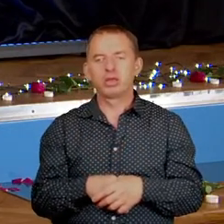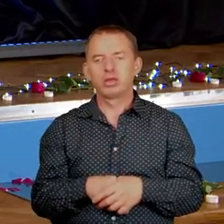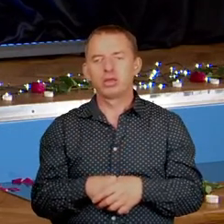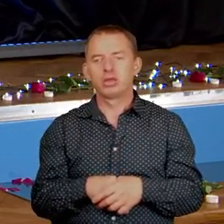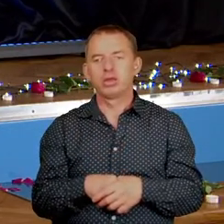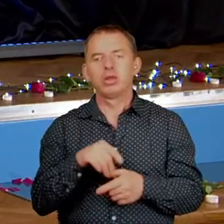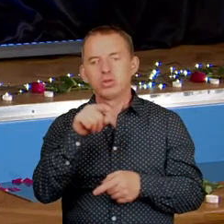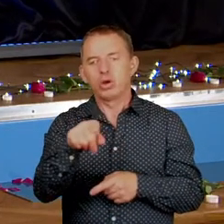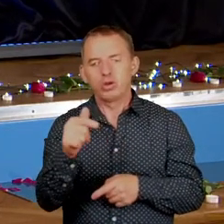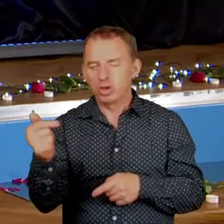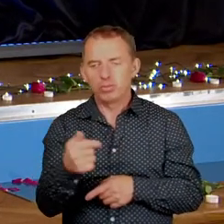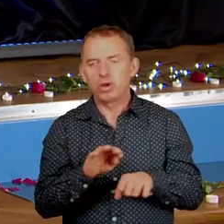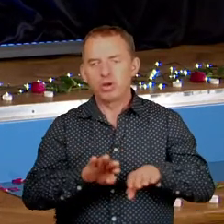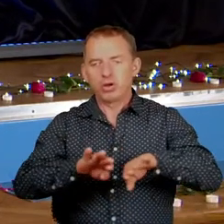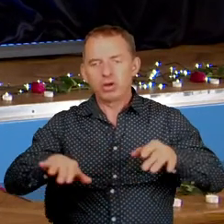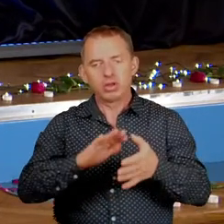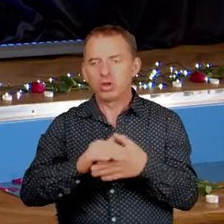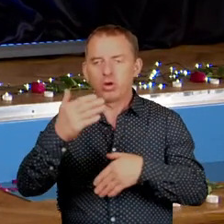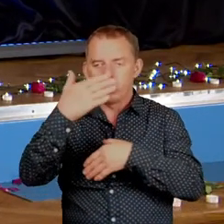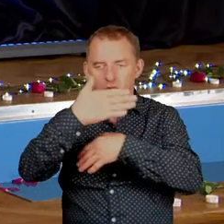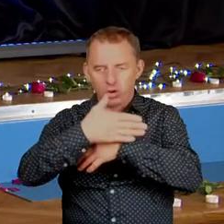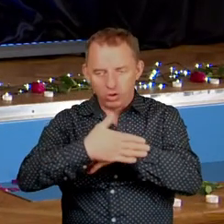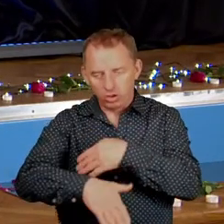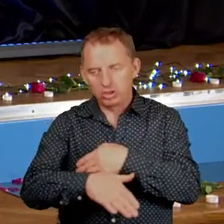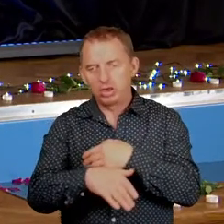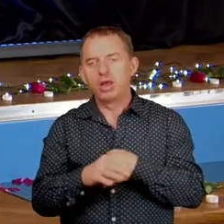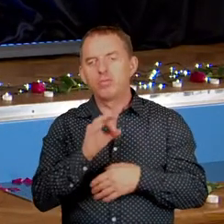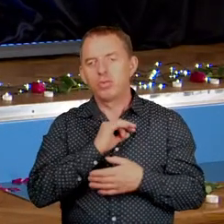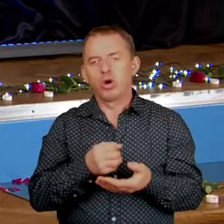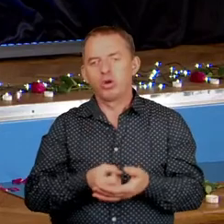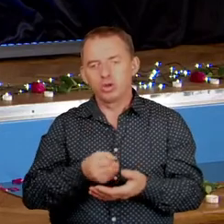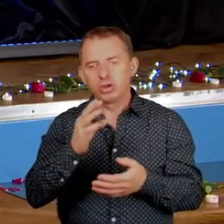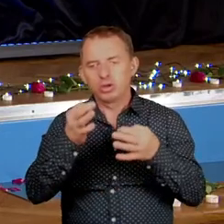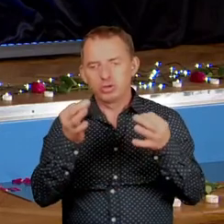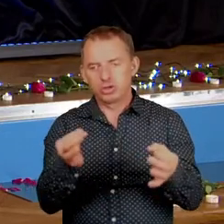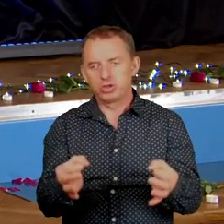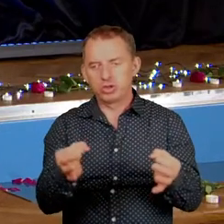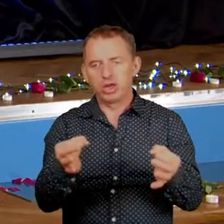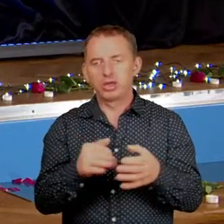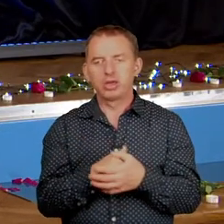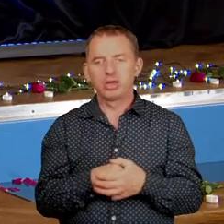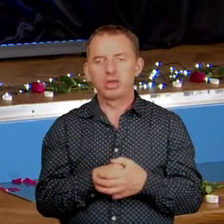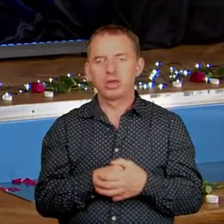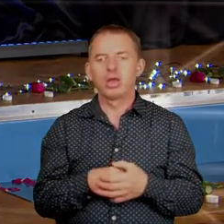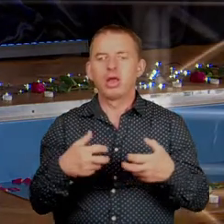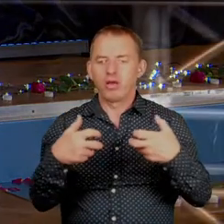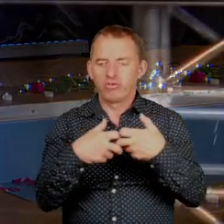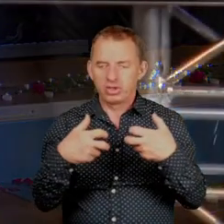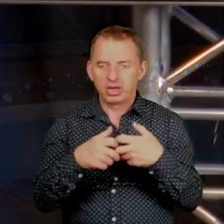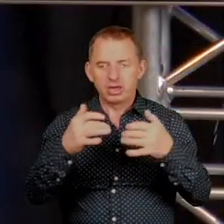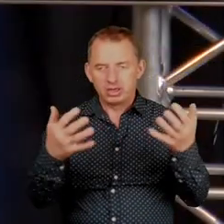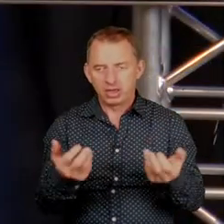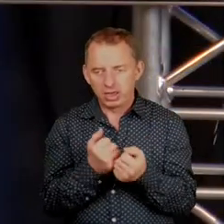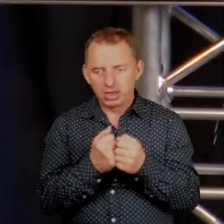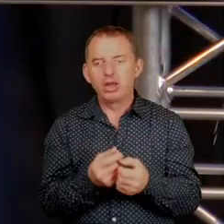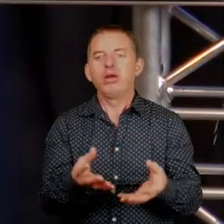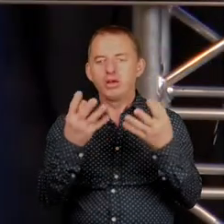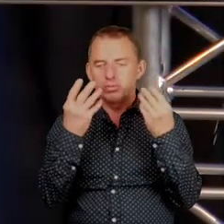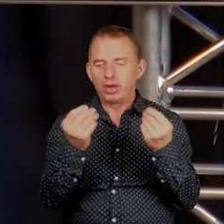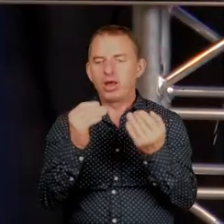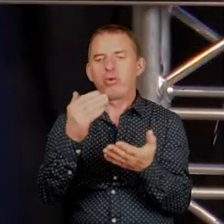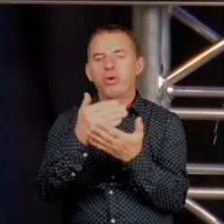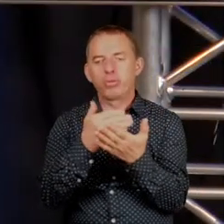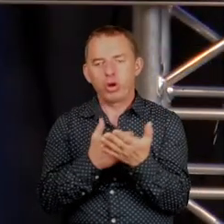to nie musimy się rozstawać tak do końca. Moi drodzy, dzisiaj w internecie znajdziecie fantastyczny